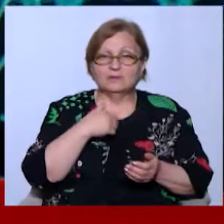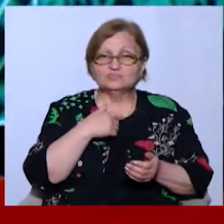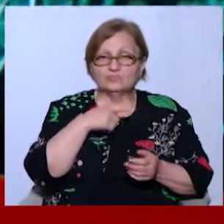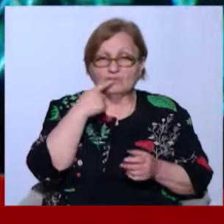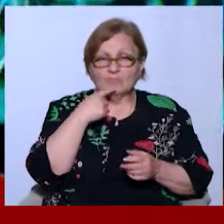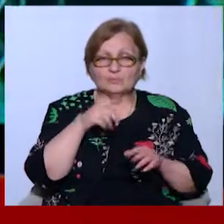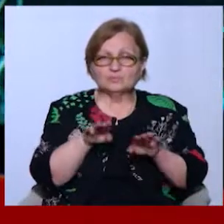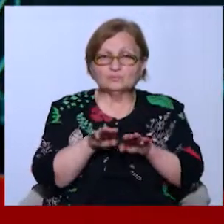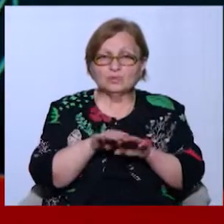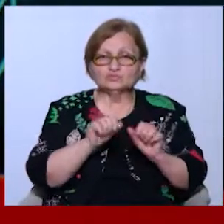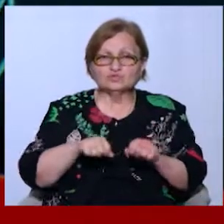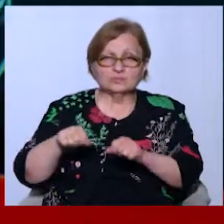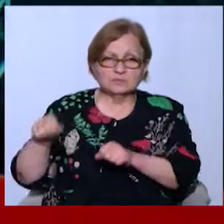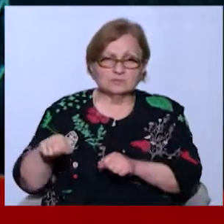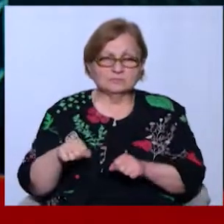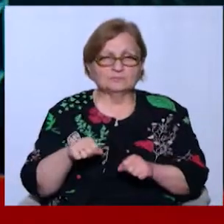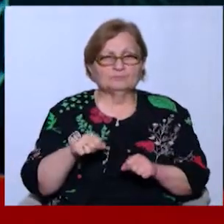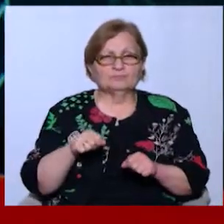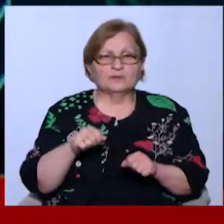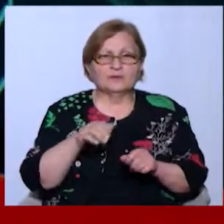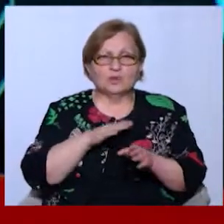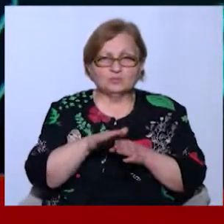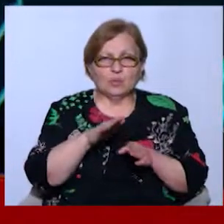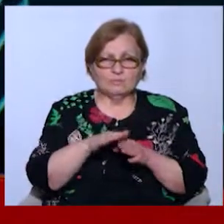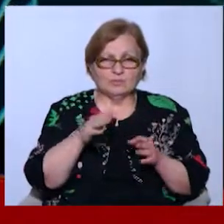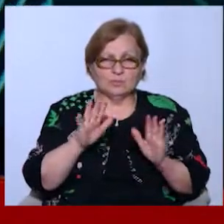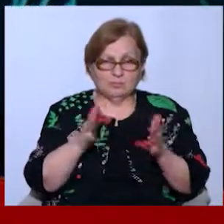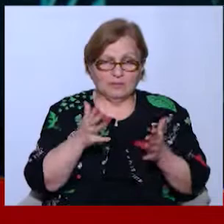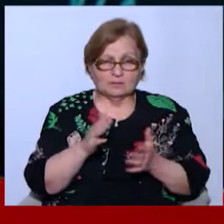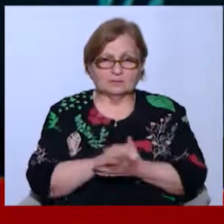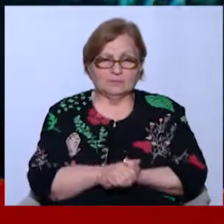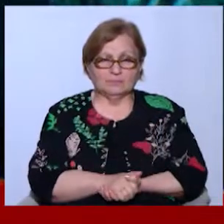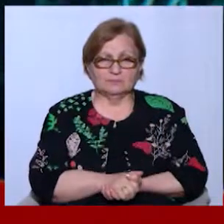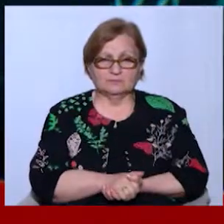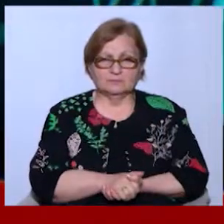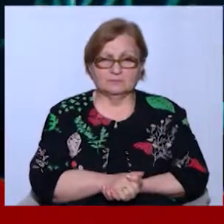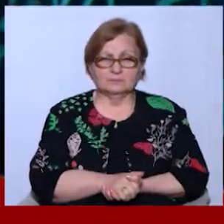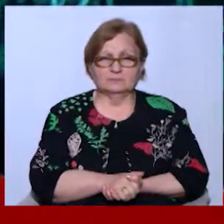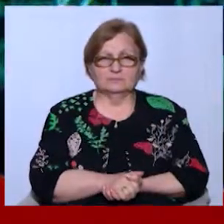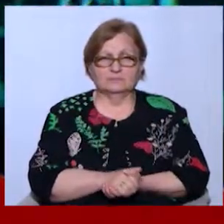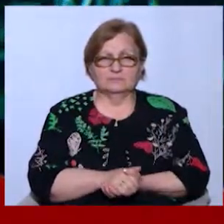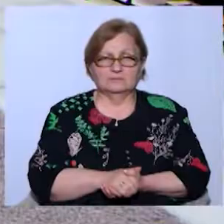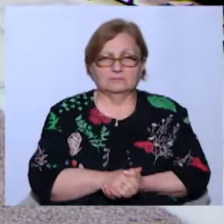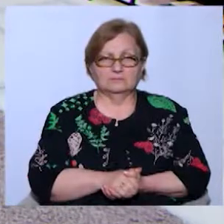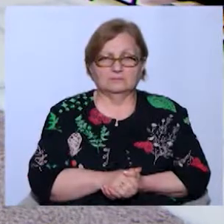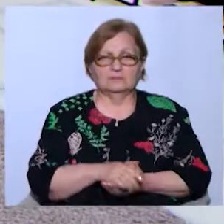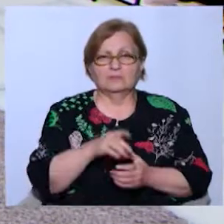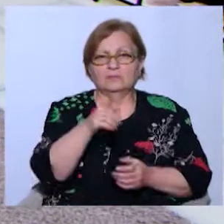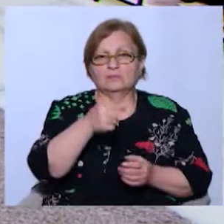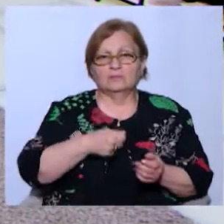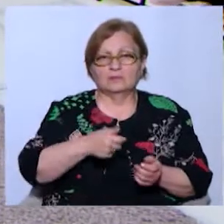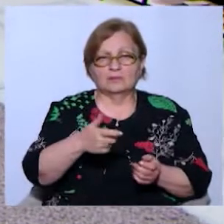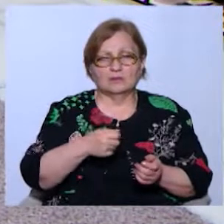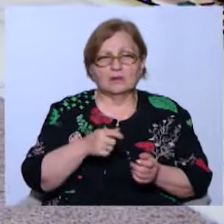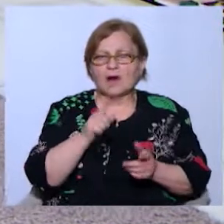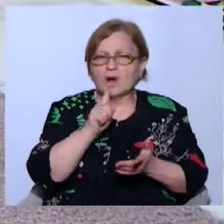ტოლშესაძლებელი ხდომილობის შესახებ, ჯერ ერთი, რა თქმა უნდა, კამათელი უნდა იყოს